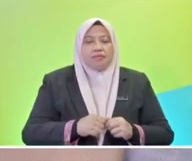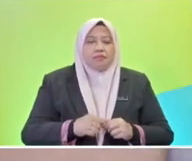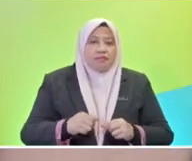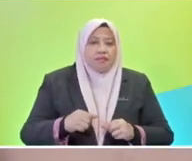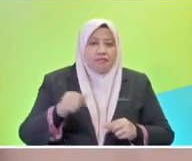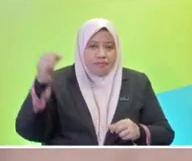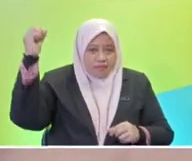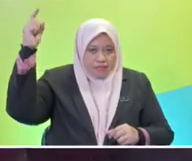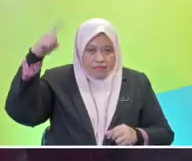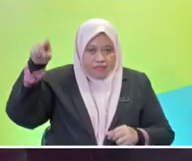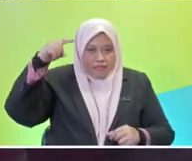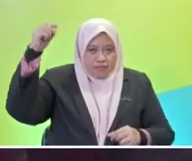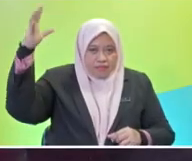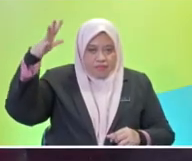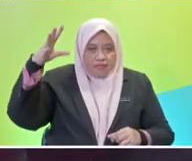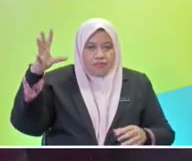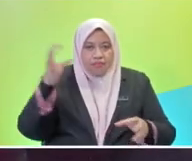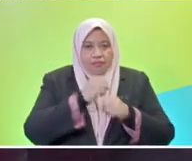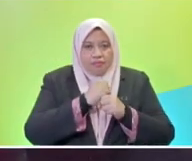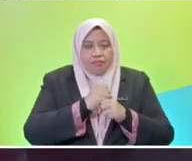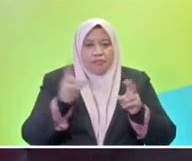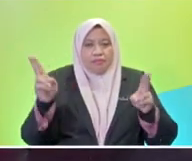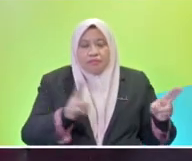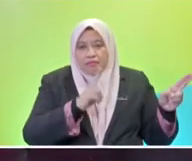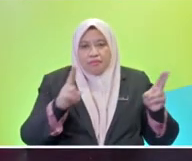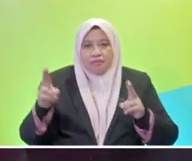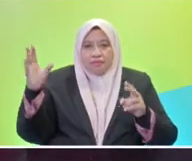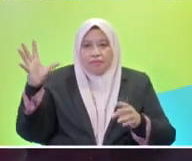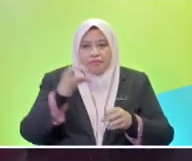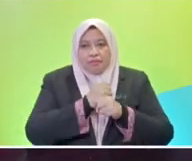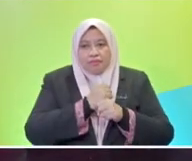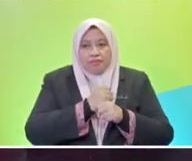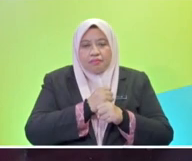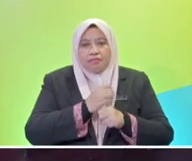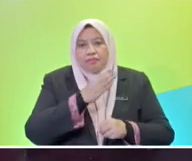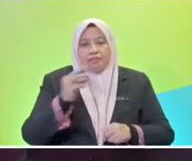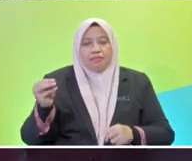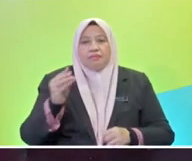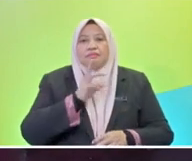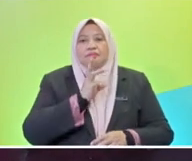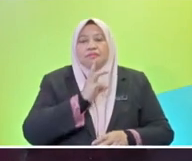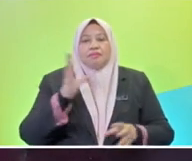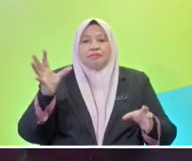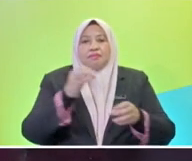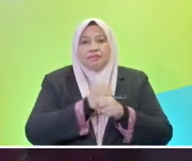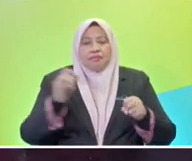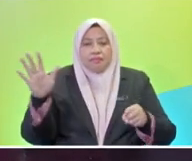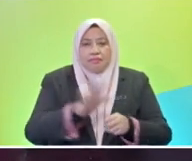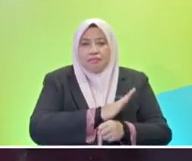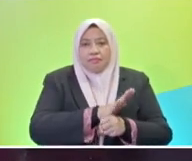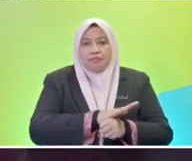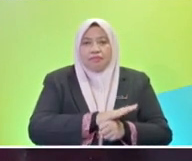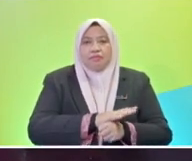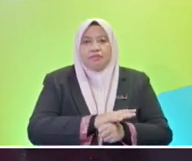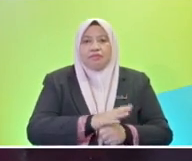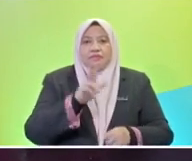Lepas tu saya rasa yang ini pun, cikgu, udara pun dapat. Dan juga air pun dia dapat yang secukupnya lah, cikgu. Yeah. Jadi